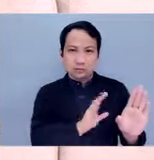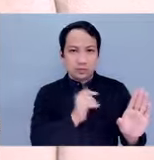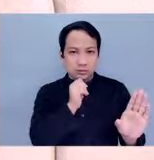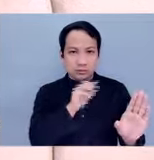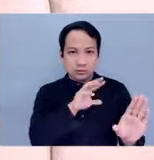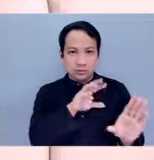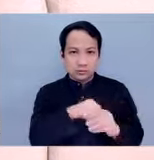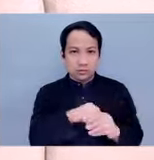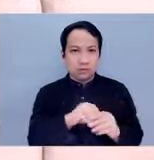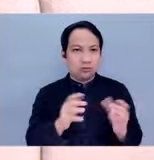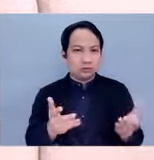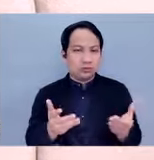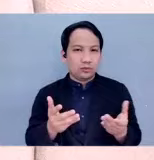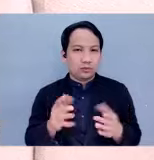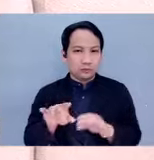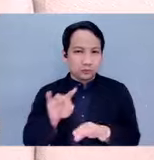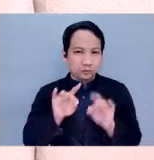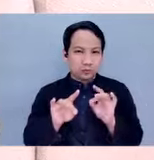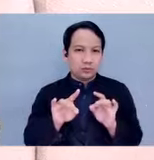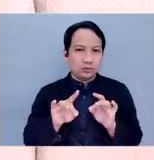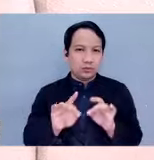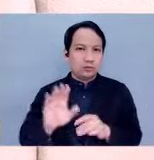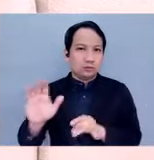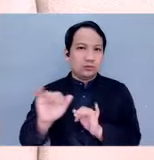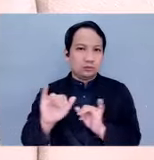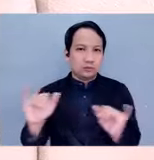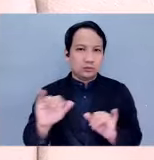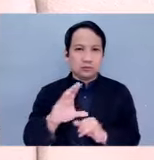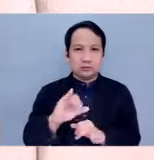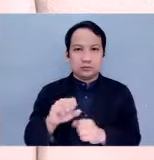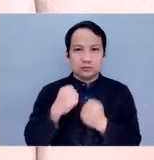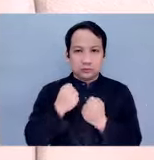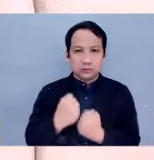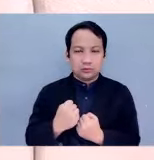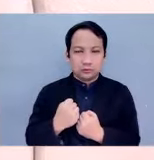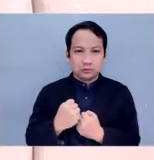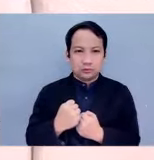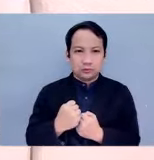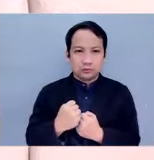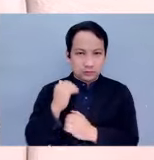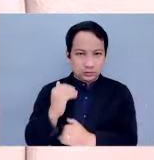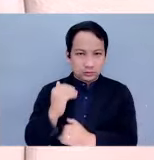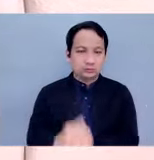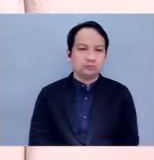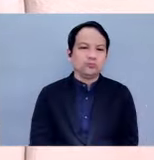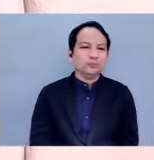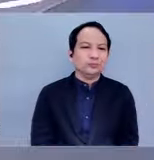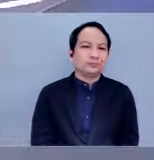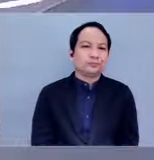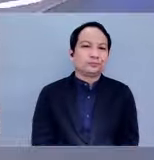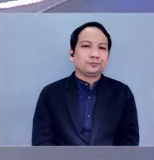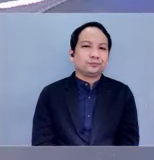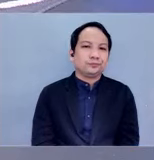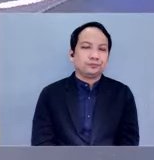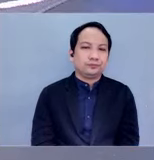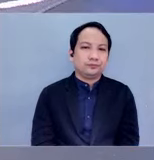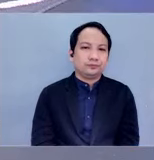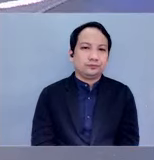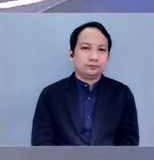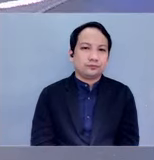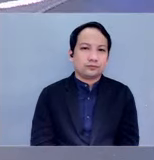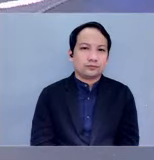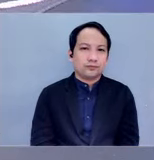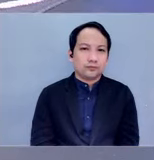wala akong choice. So I need, just like Saska, I need stronger boundaries talaga. Ako, Mama Chiki, sa punto na lang ng pagiging